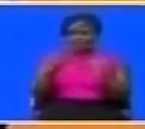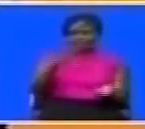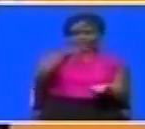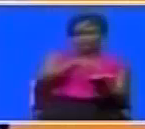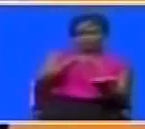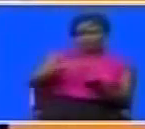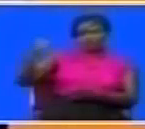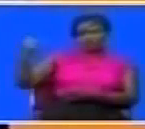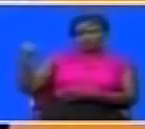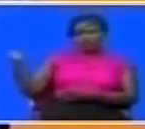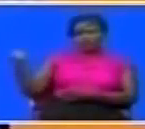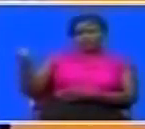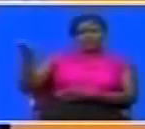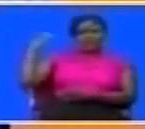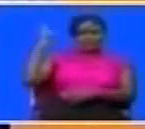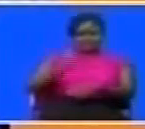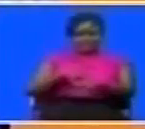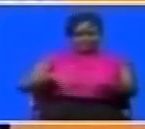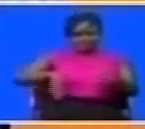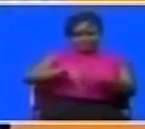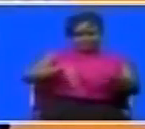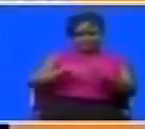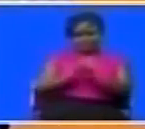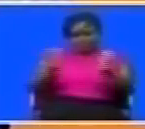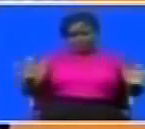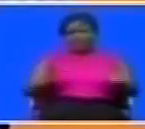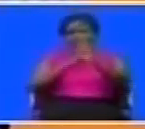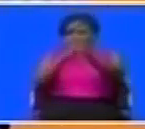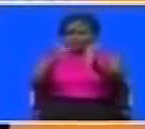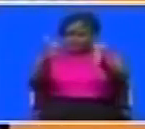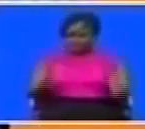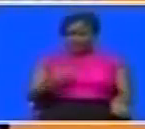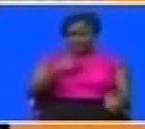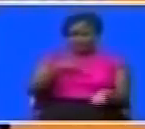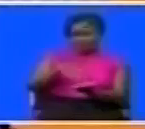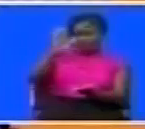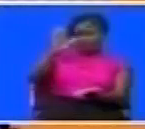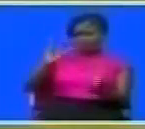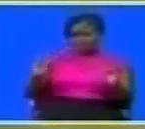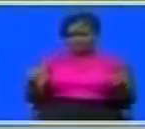nafasi ya 5 msimu huu kwenye ligi ya humu nchini. Robinson Okenye na taarifa zaidi.